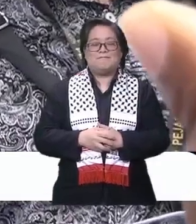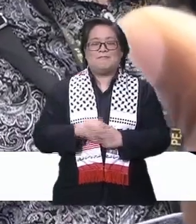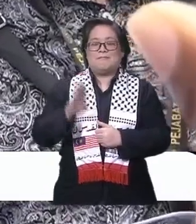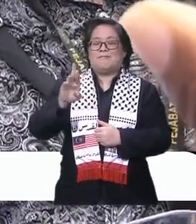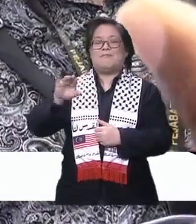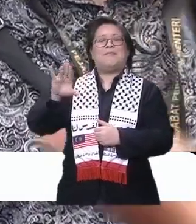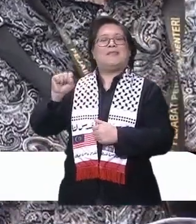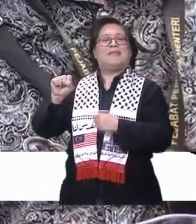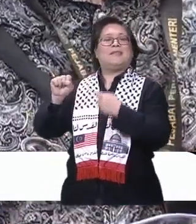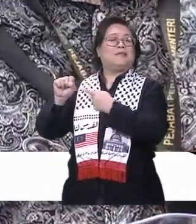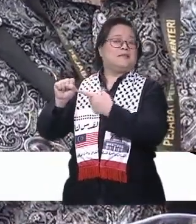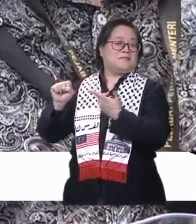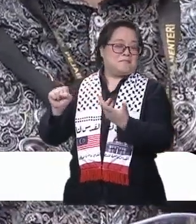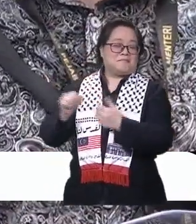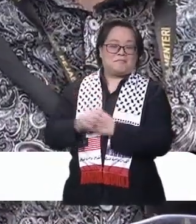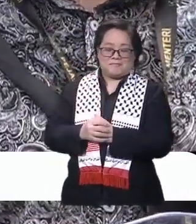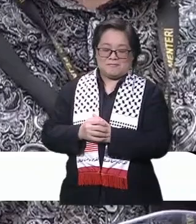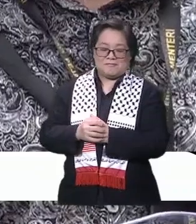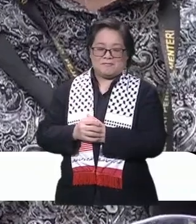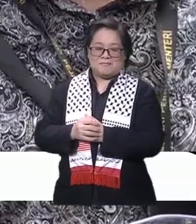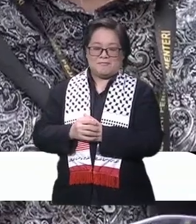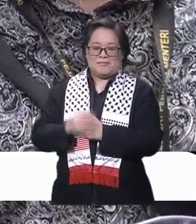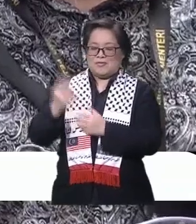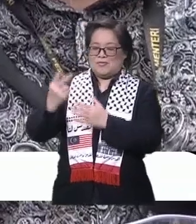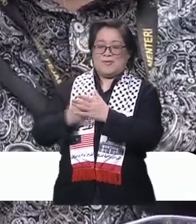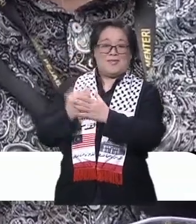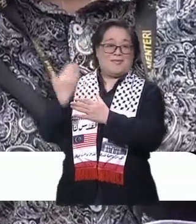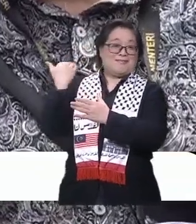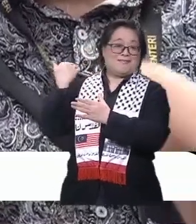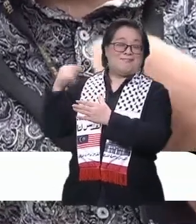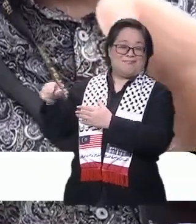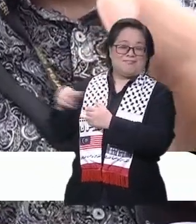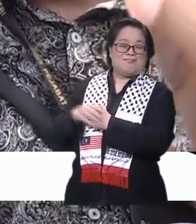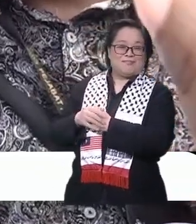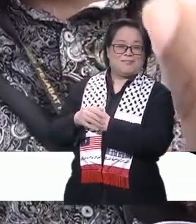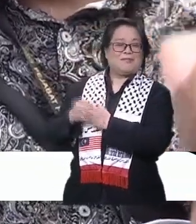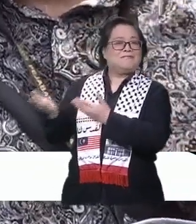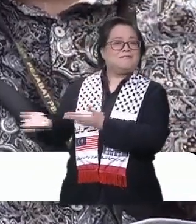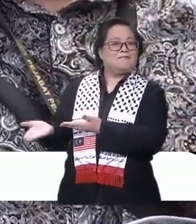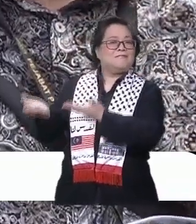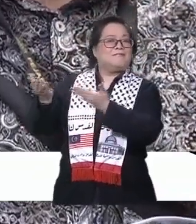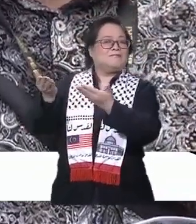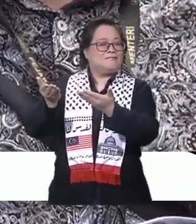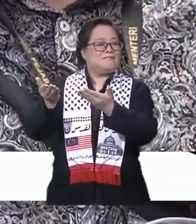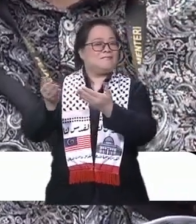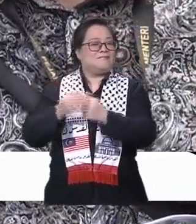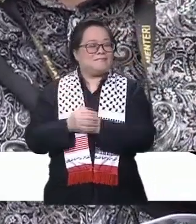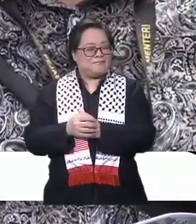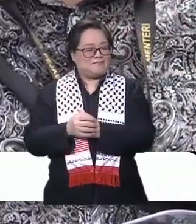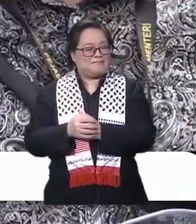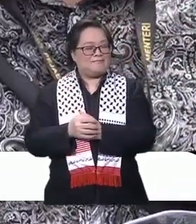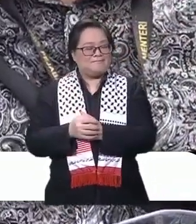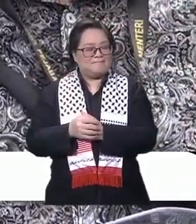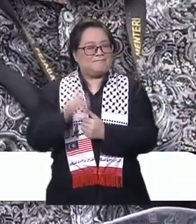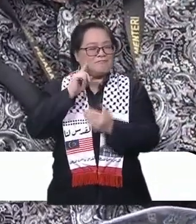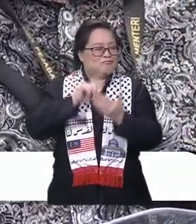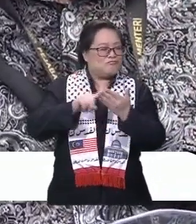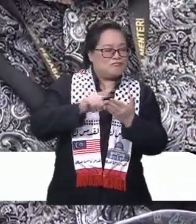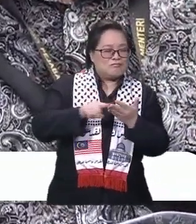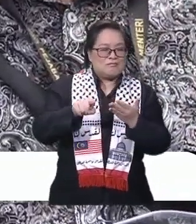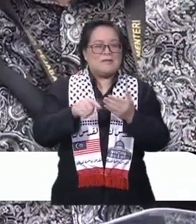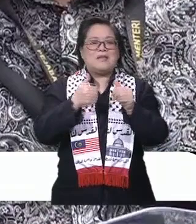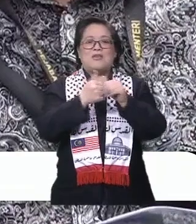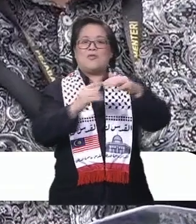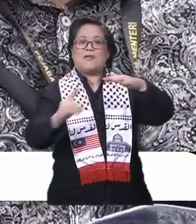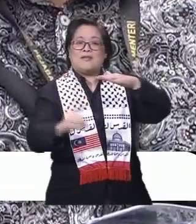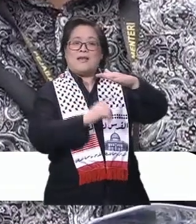BRICS ni sejak 2 bulan lalu kita telah angkat supaya Kementerian Luar buat kajian benda dulu. Keputusan kita pada dasar